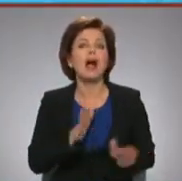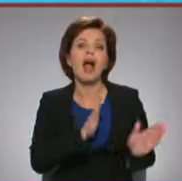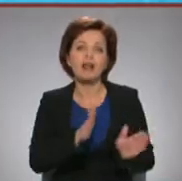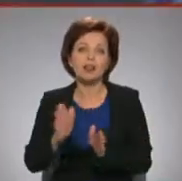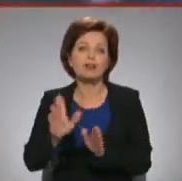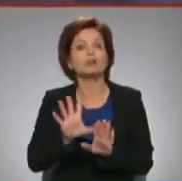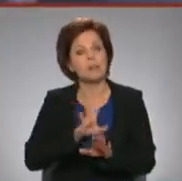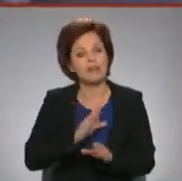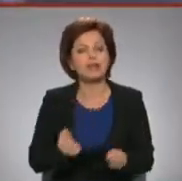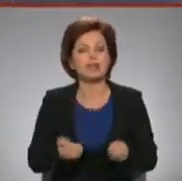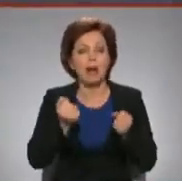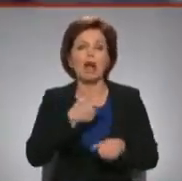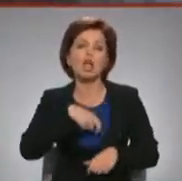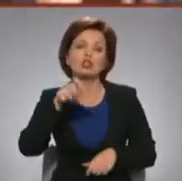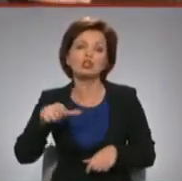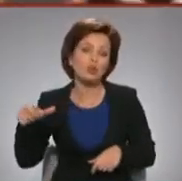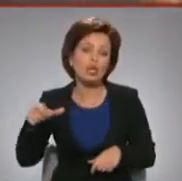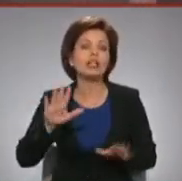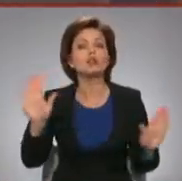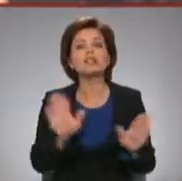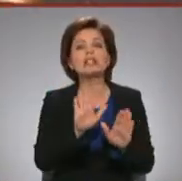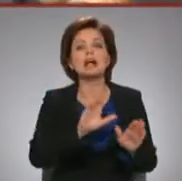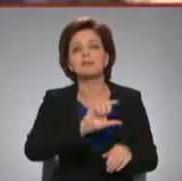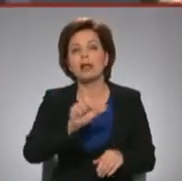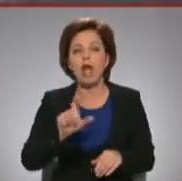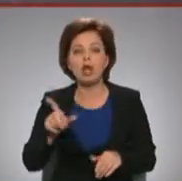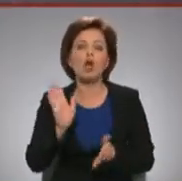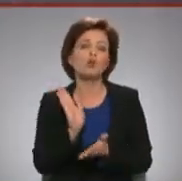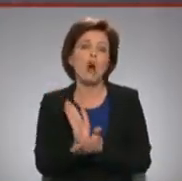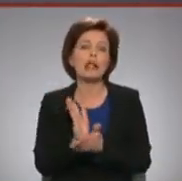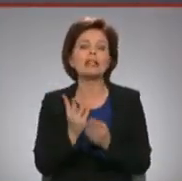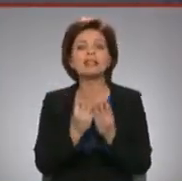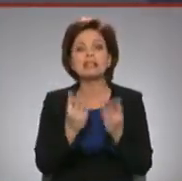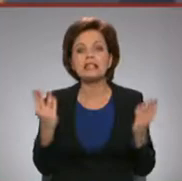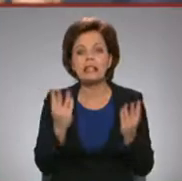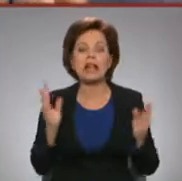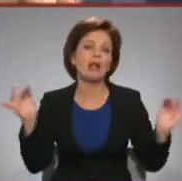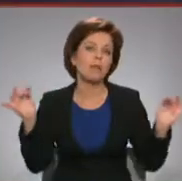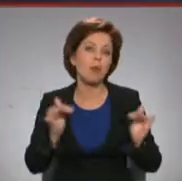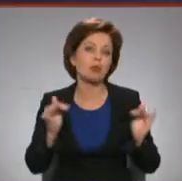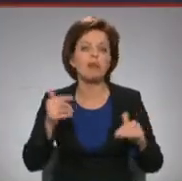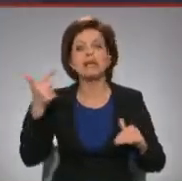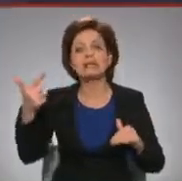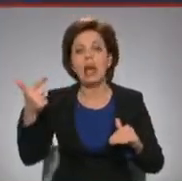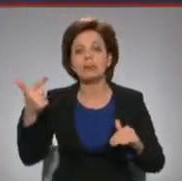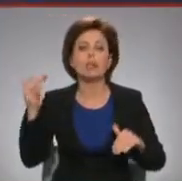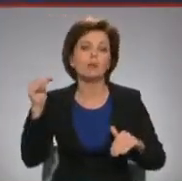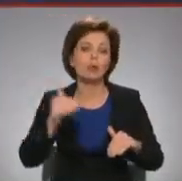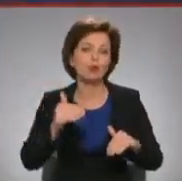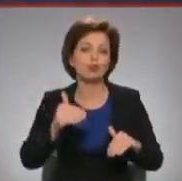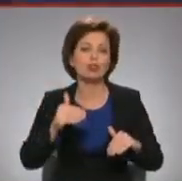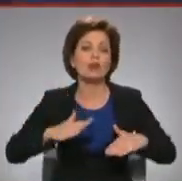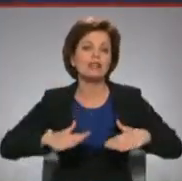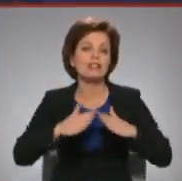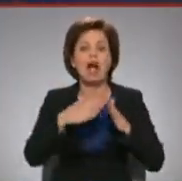bet patīkami. Studentu dziesmu un deju svētku notiks Stropa izstrādē, kurā vienkopus var pulcēties ap 7000 svētku dalībnieku